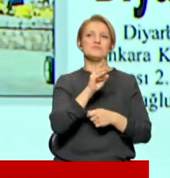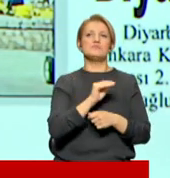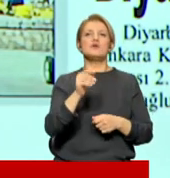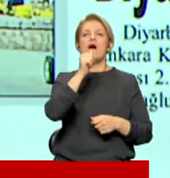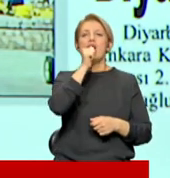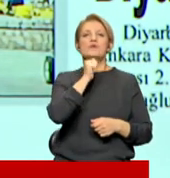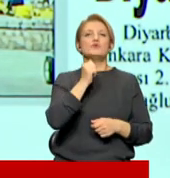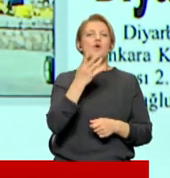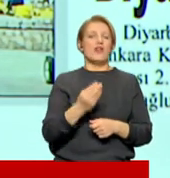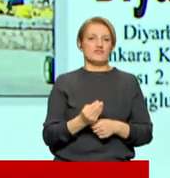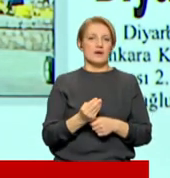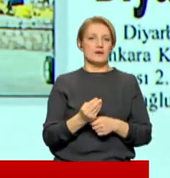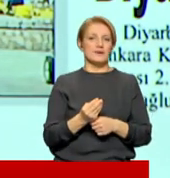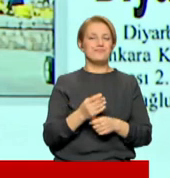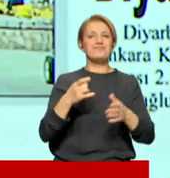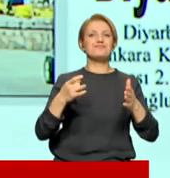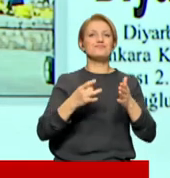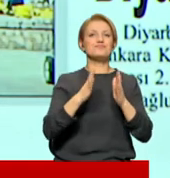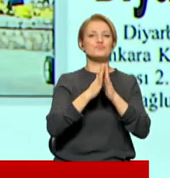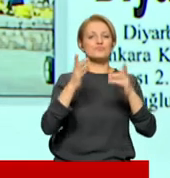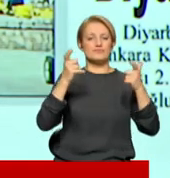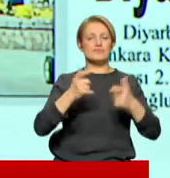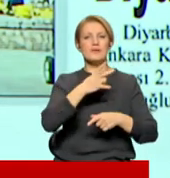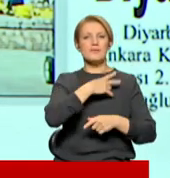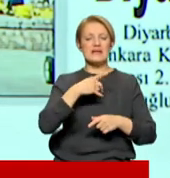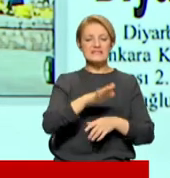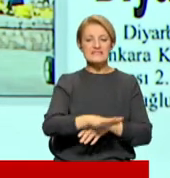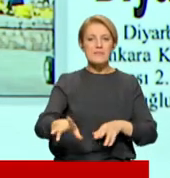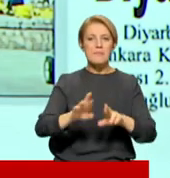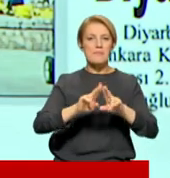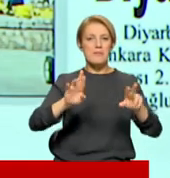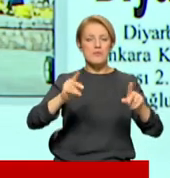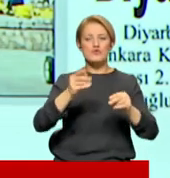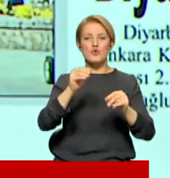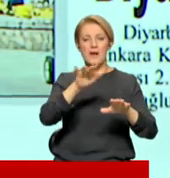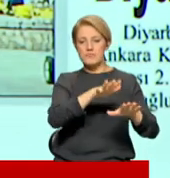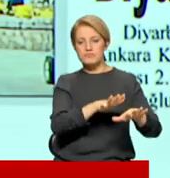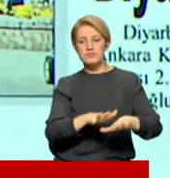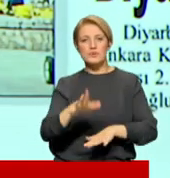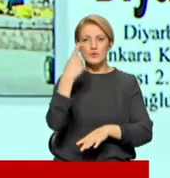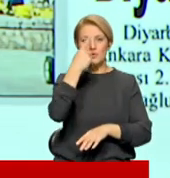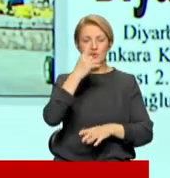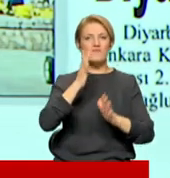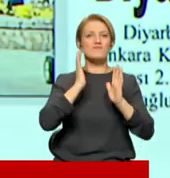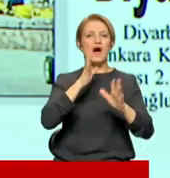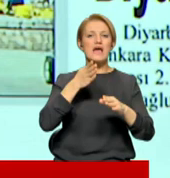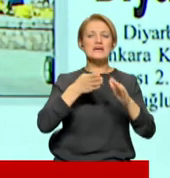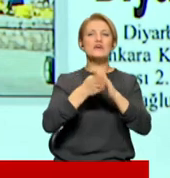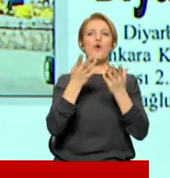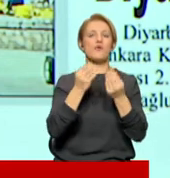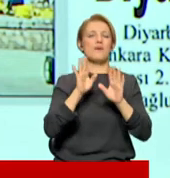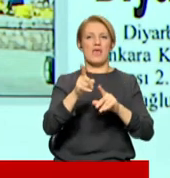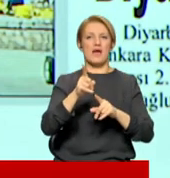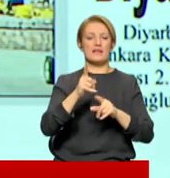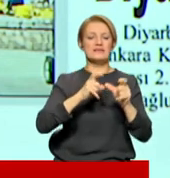600 lira olacak Diyarbakır Büyükşehir Belediyesi zemindeki göçükler ve toprak kaymaları nedeniyle faaliyette sokulmayan otogarı